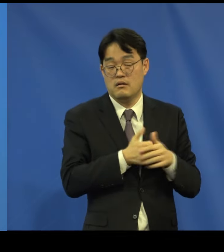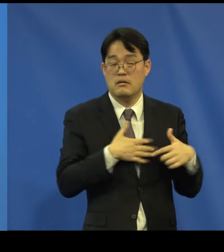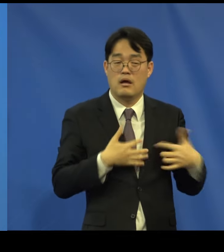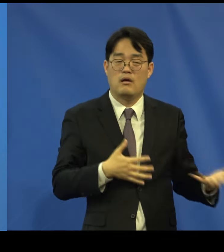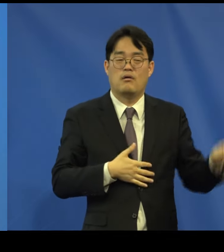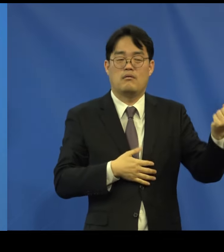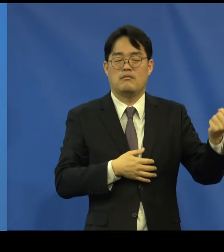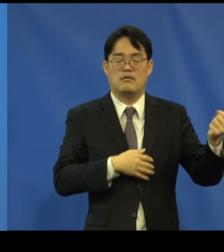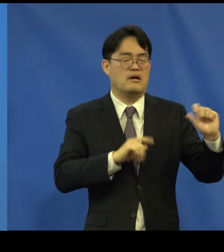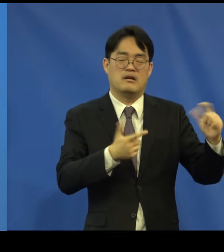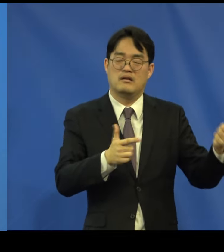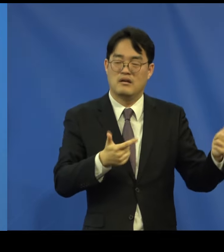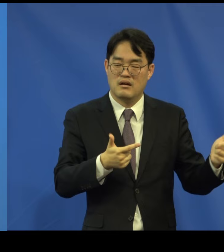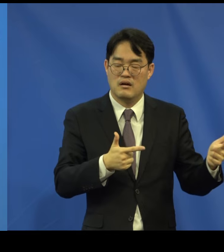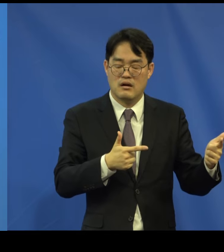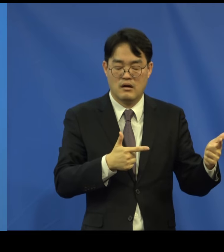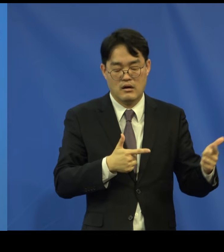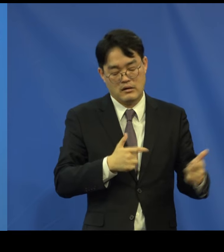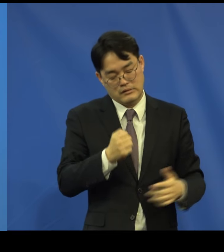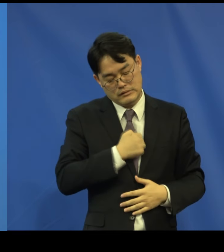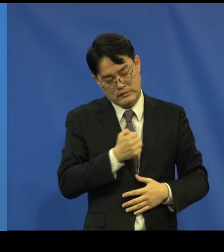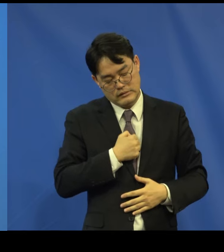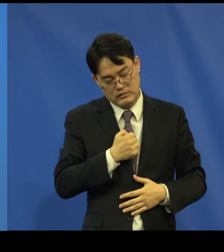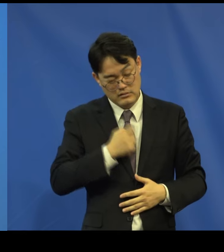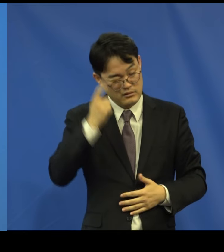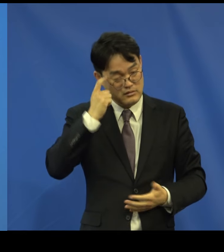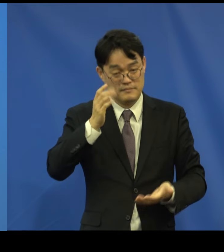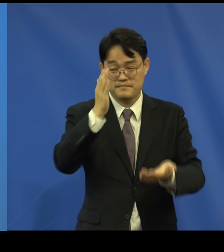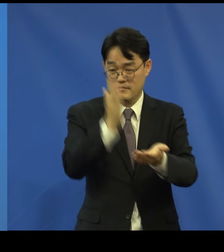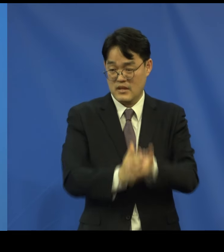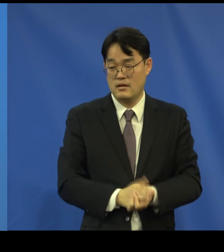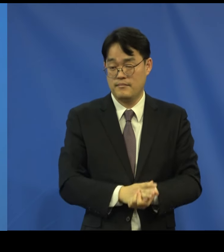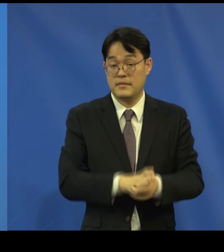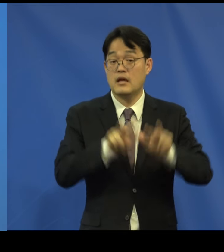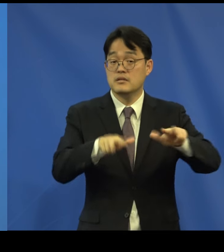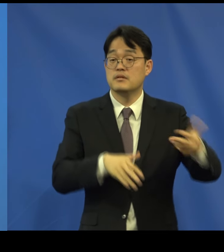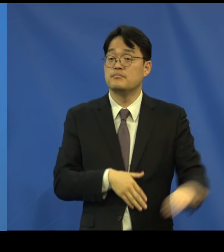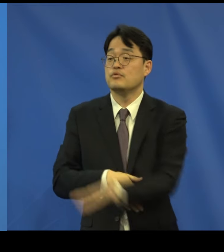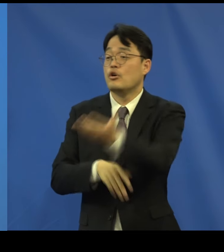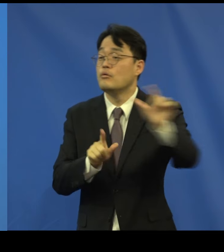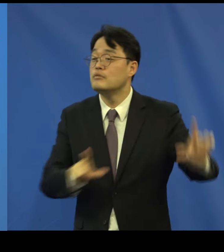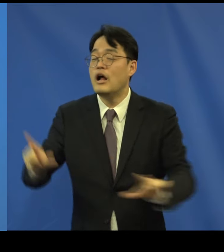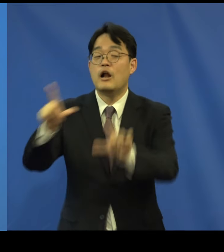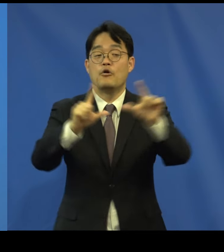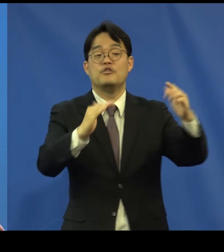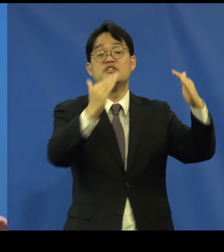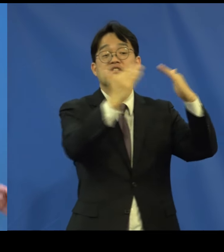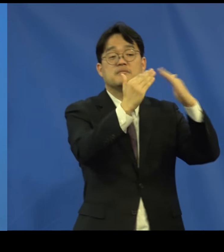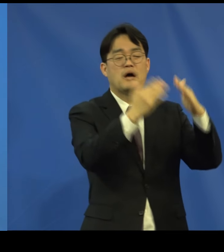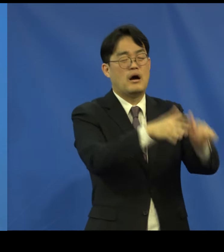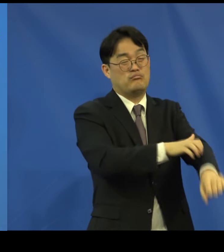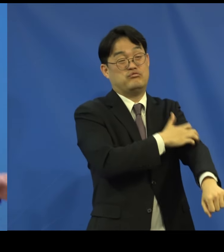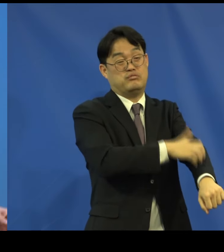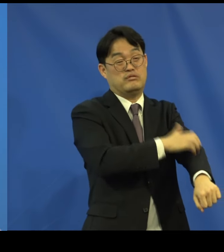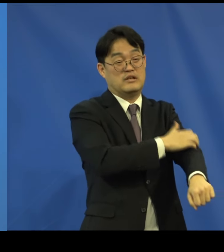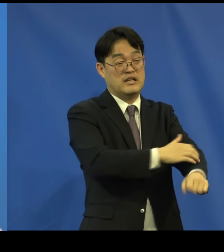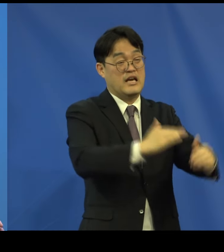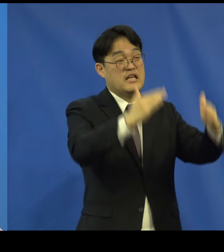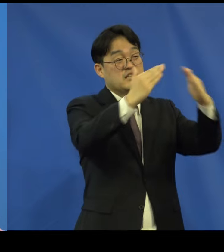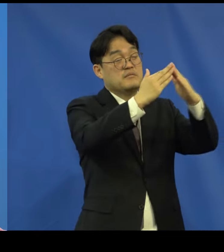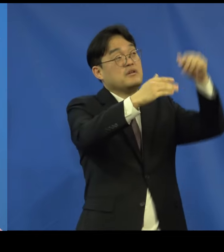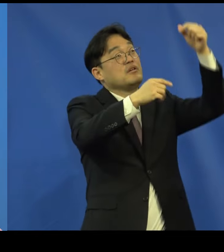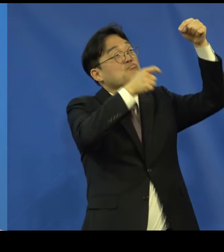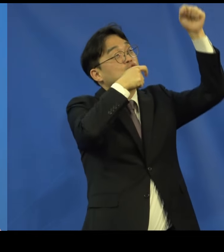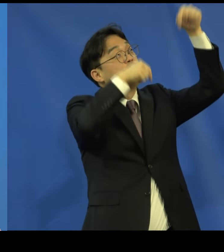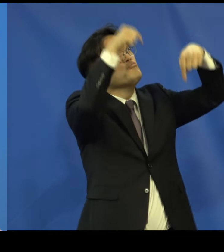아니라는 사실을 내려놓고 가야 돼요. 지금 사는 집이 불편하고 천장에서 물이 새고 집구석에 곰팡이가 피어도